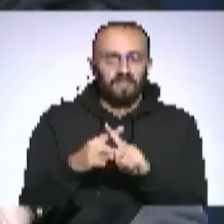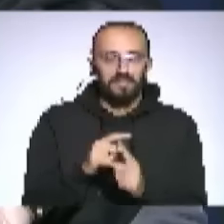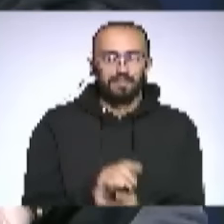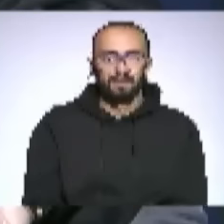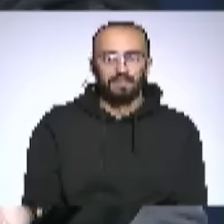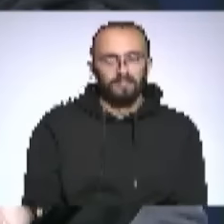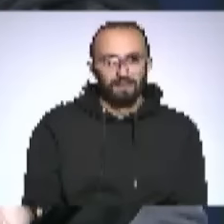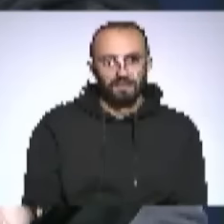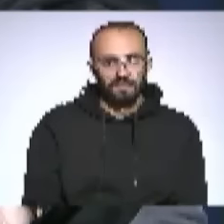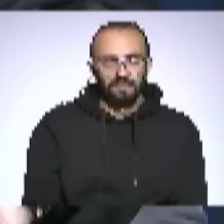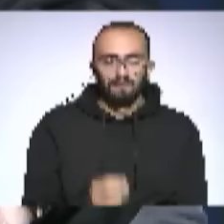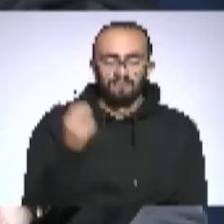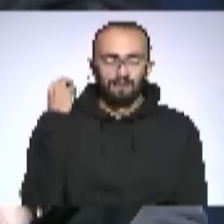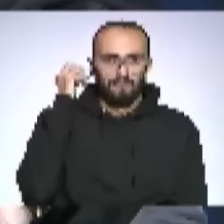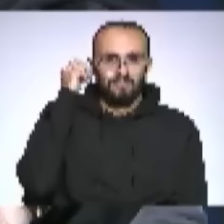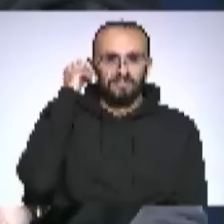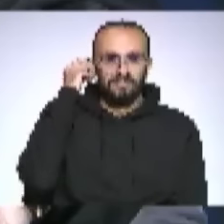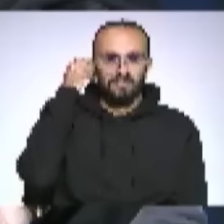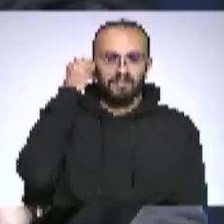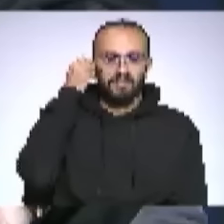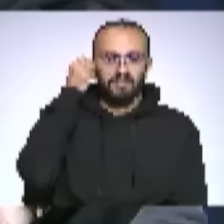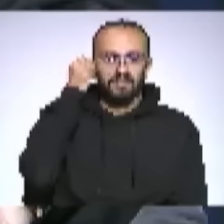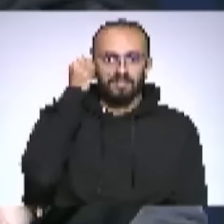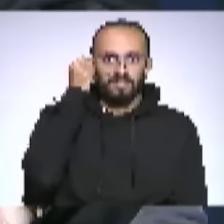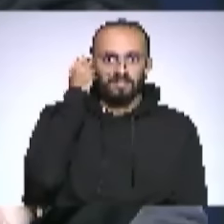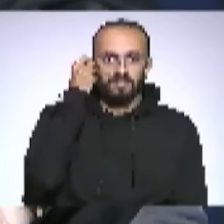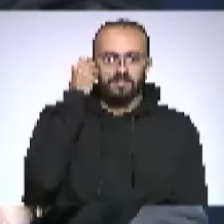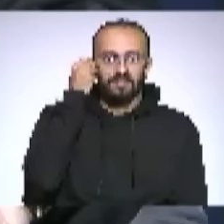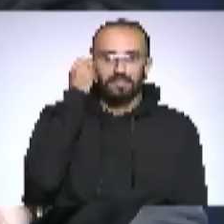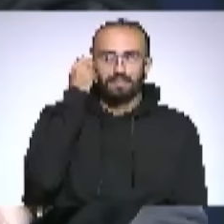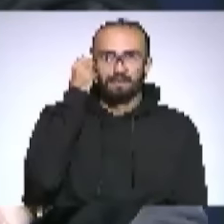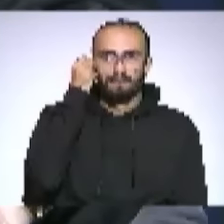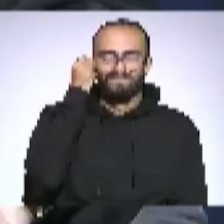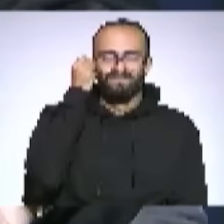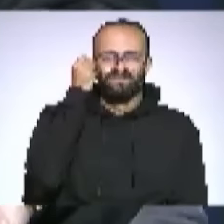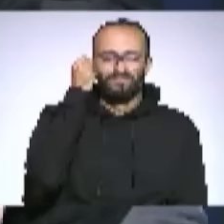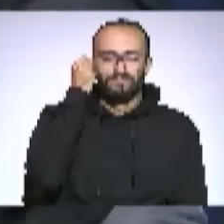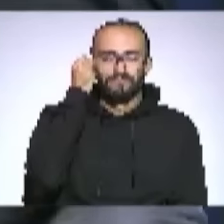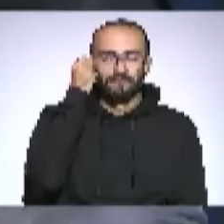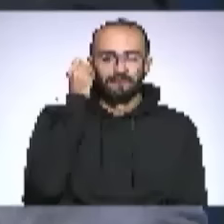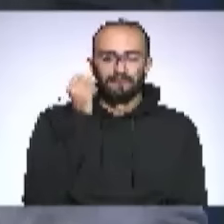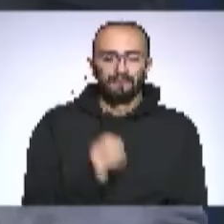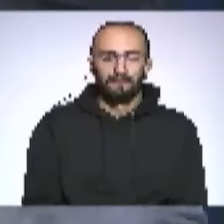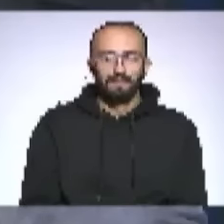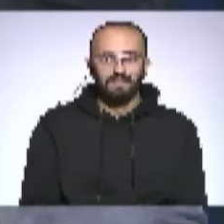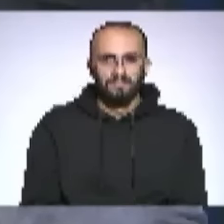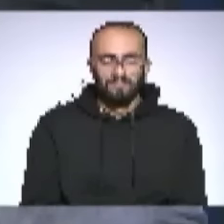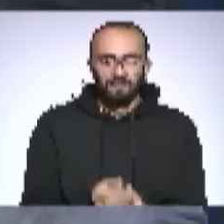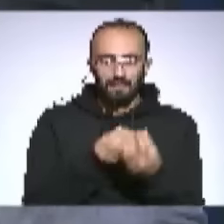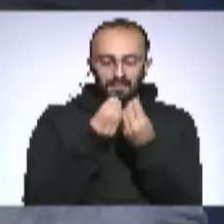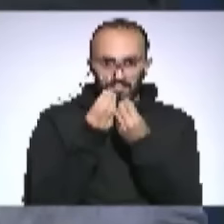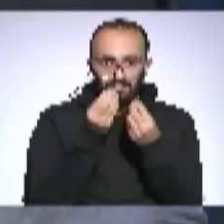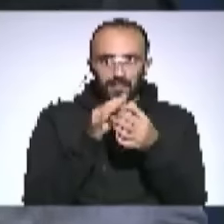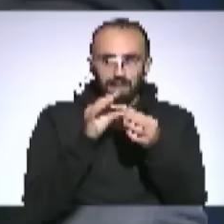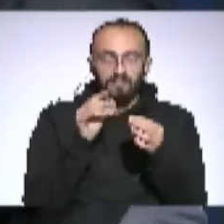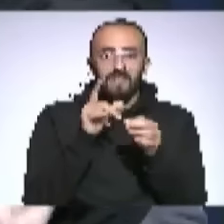قرايبه او عائلته ده خطا جسيم ان يقول يعمل كده وان يتعامل معاك مباشر